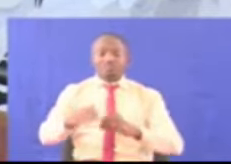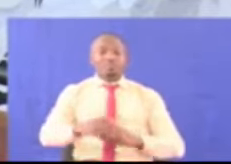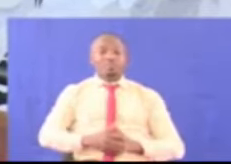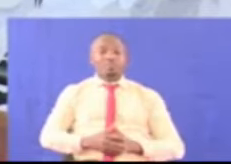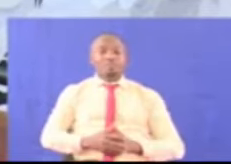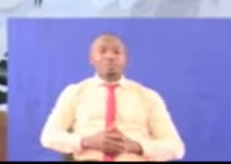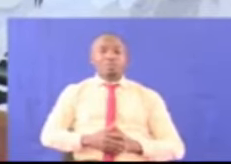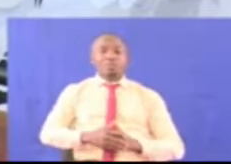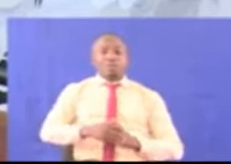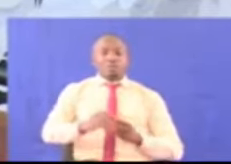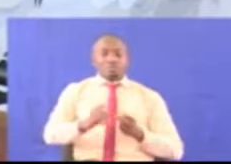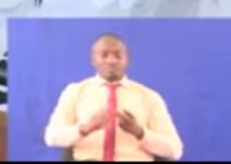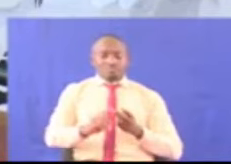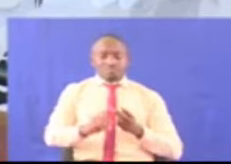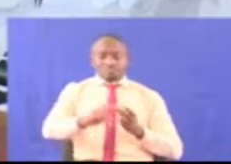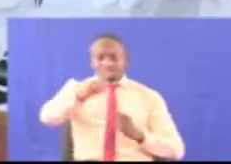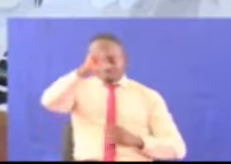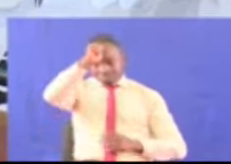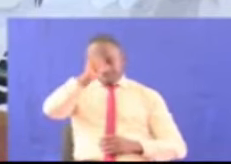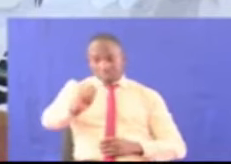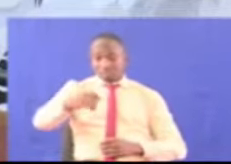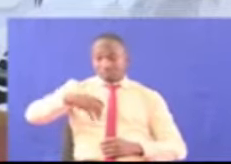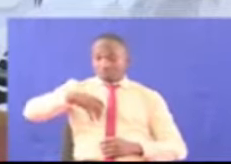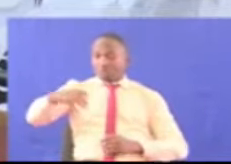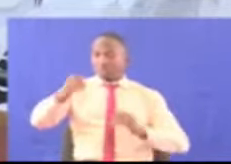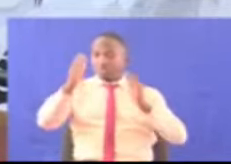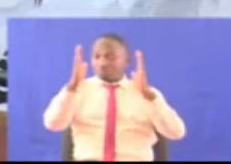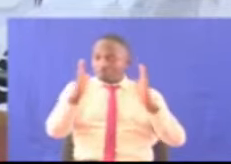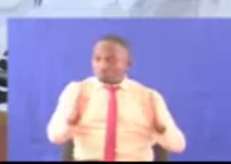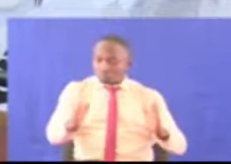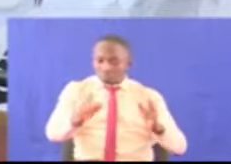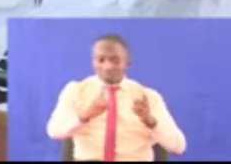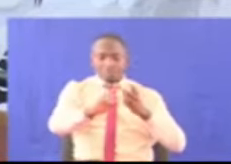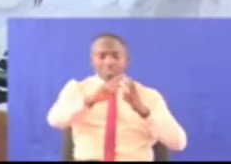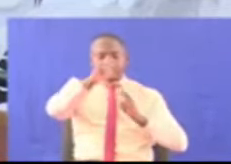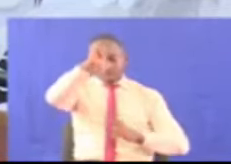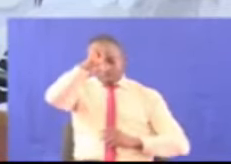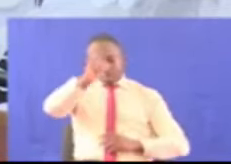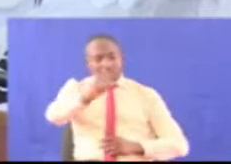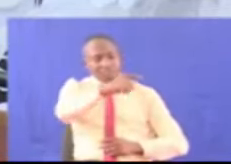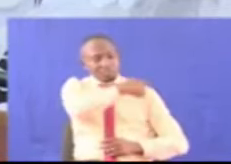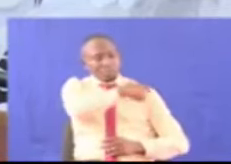Sasa Mheshimiwa Waziri Mkuu na Mheshimiwa Rais wa Mabunge ya Dunia,